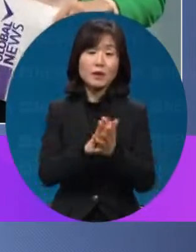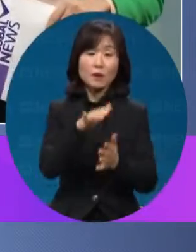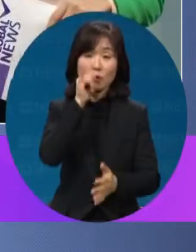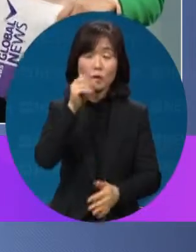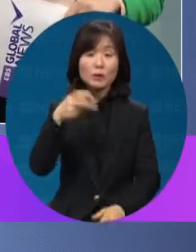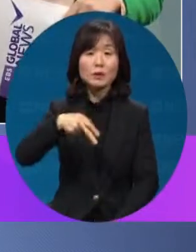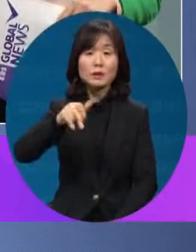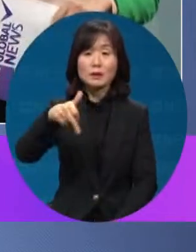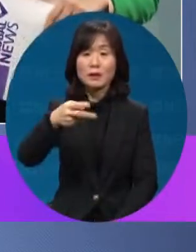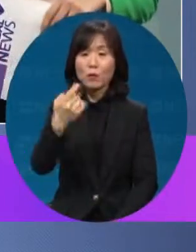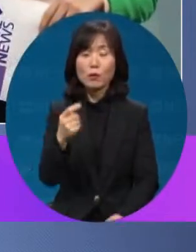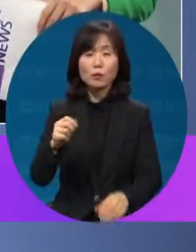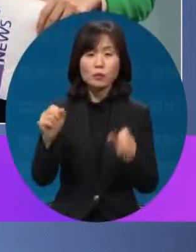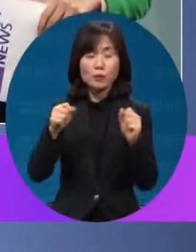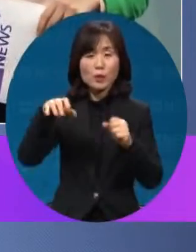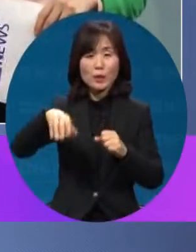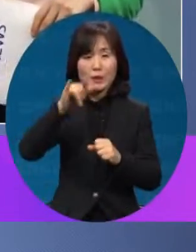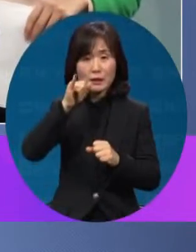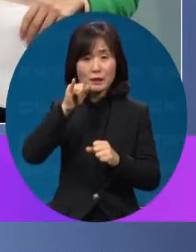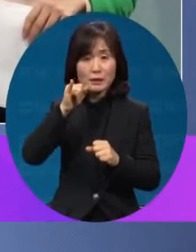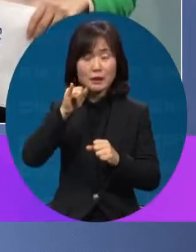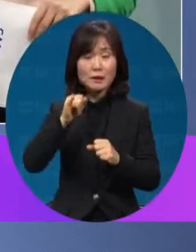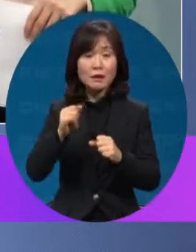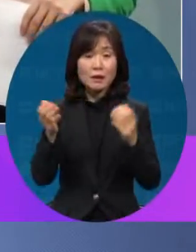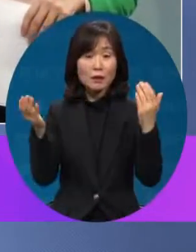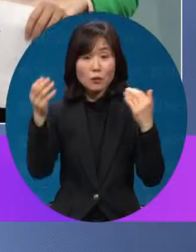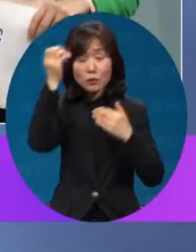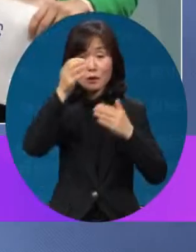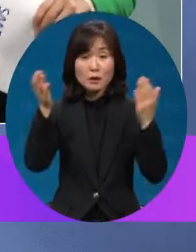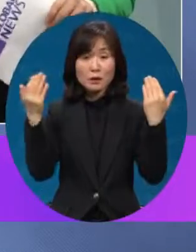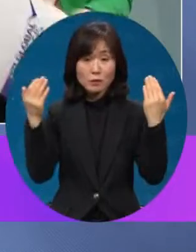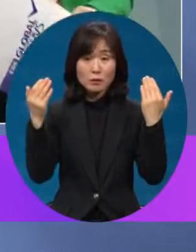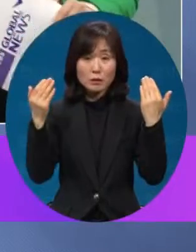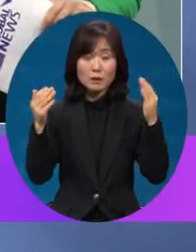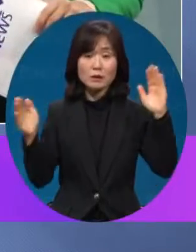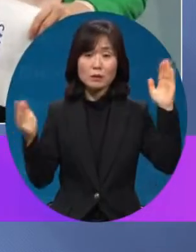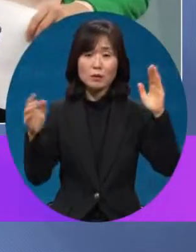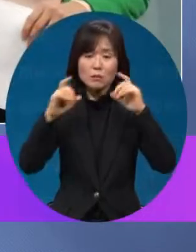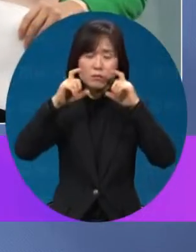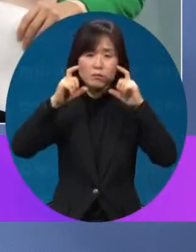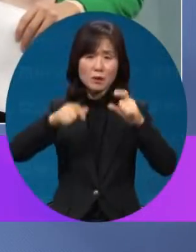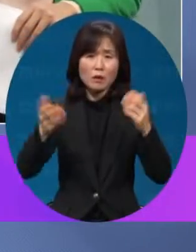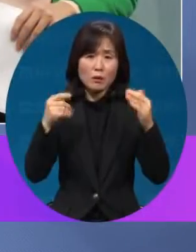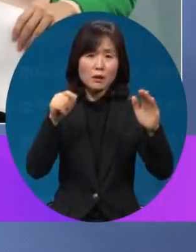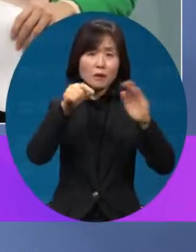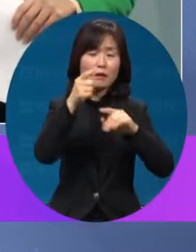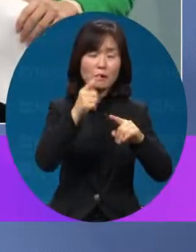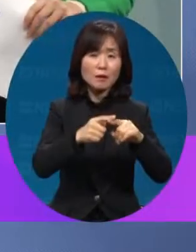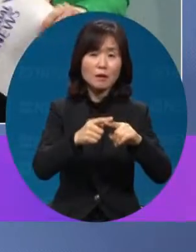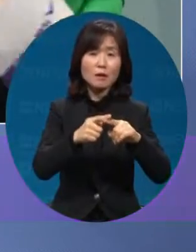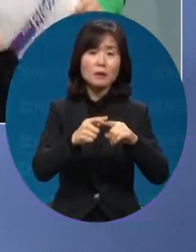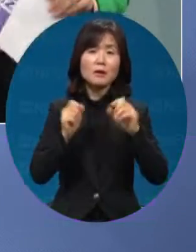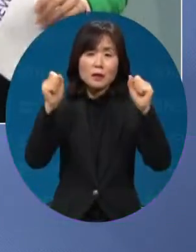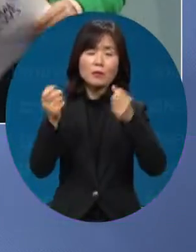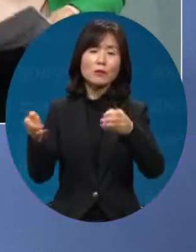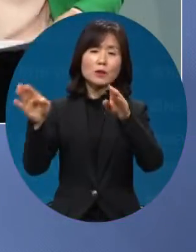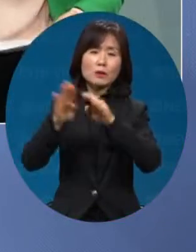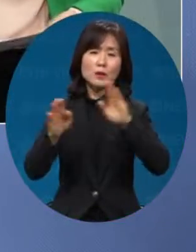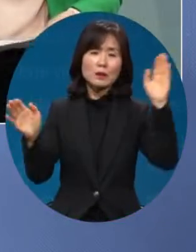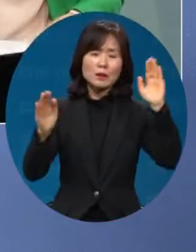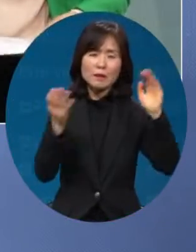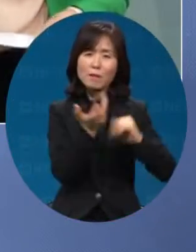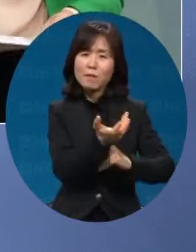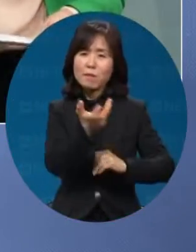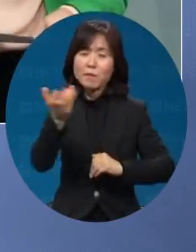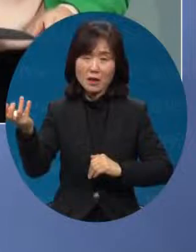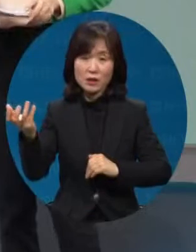또 시카고 북부의 한 산하 고등학교 학생들도 마스크 없이 등교를 했다가 학교 측에 의해서 체육관으로 대거